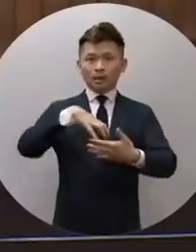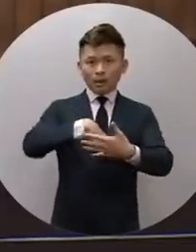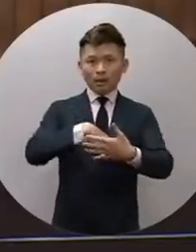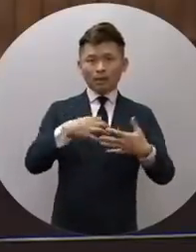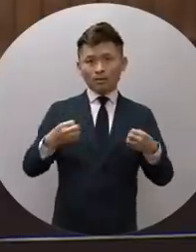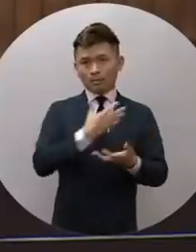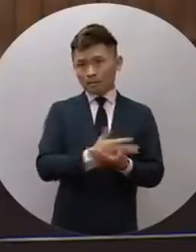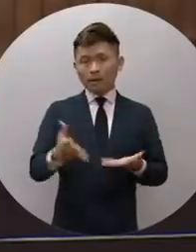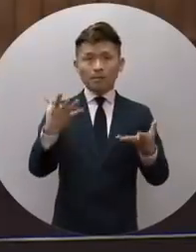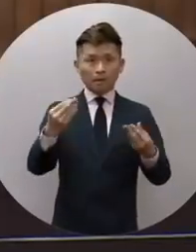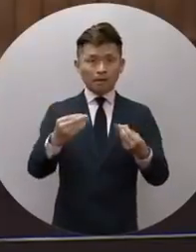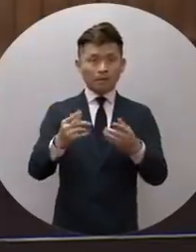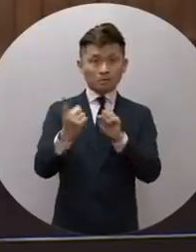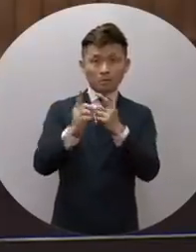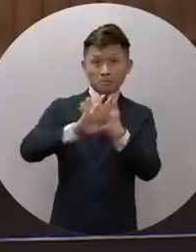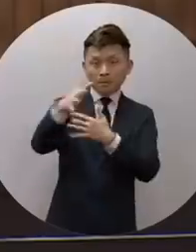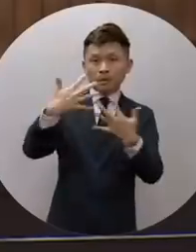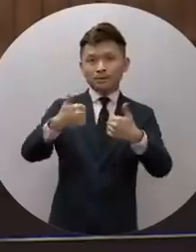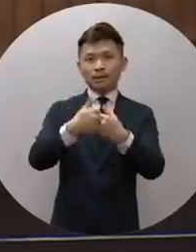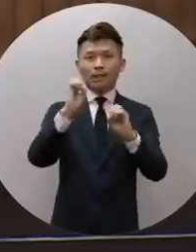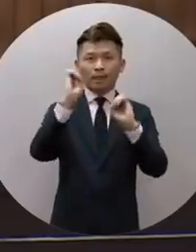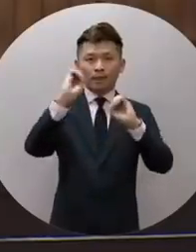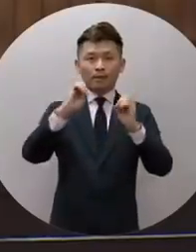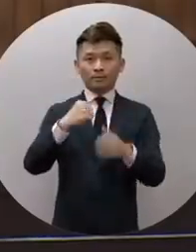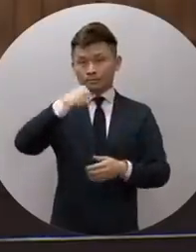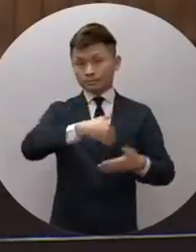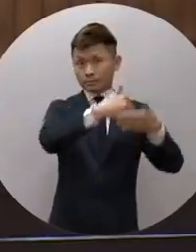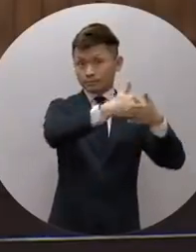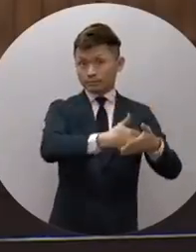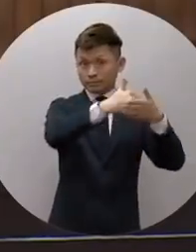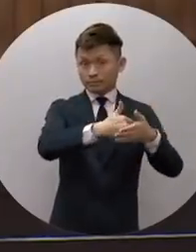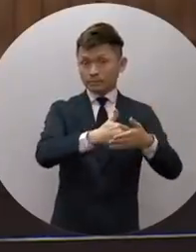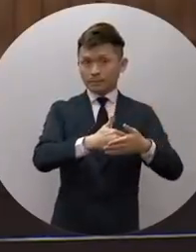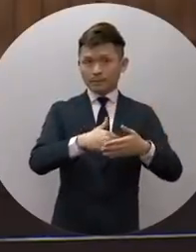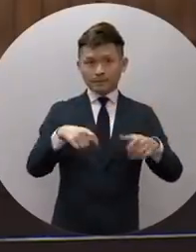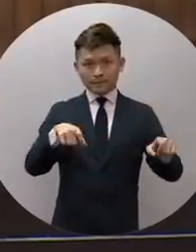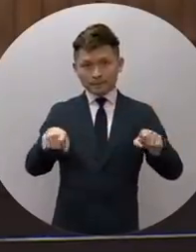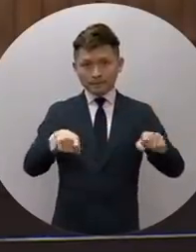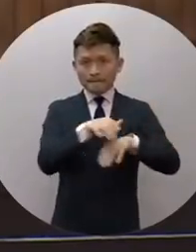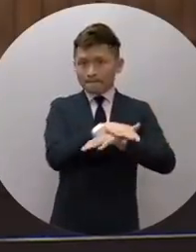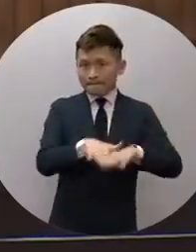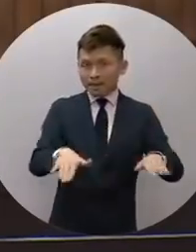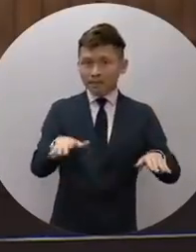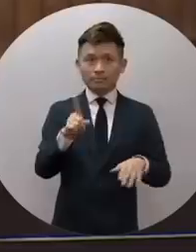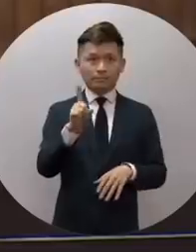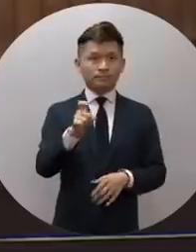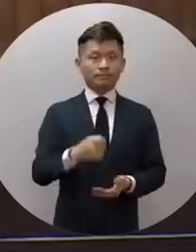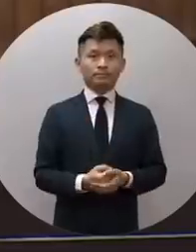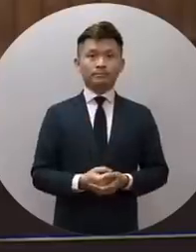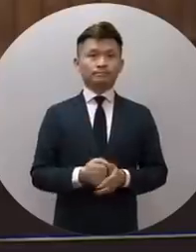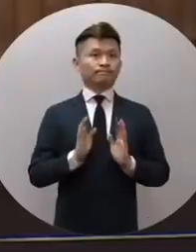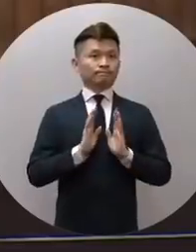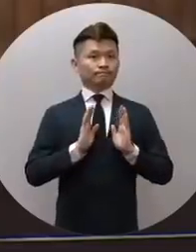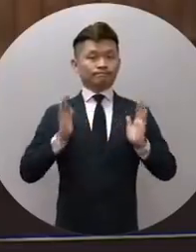对外没有机会，两岸也难以开创和平的方案。开大